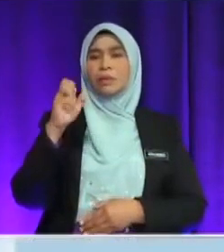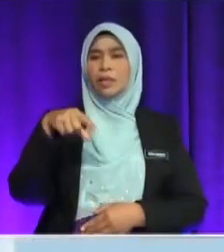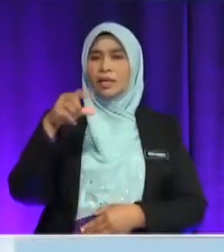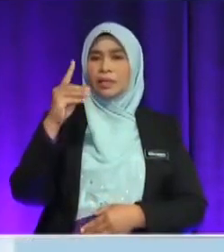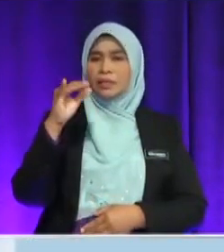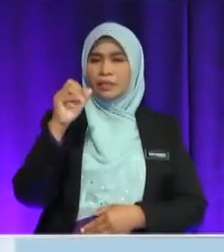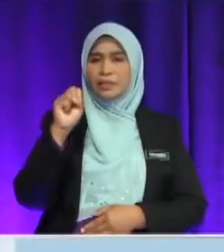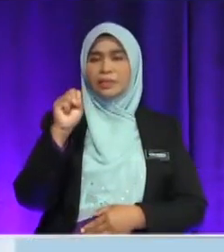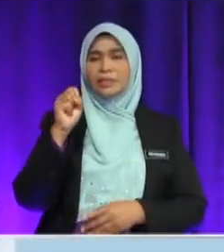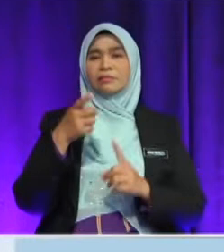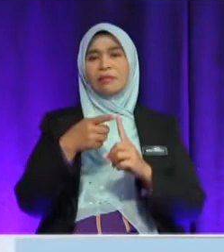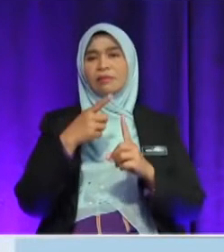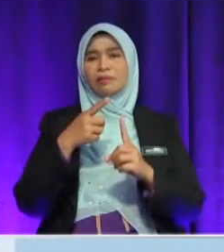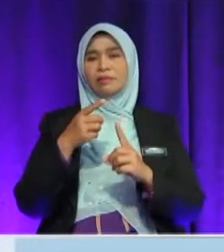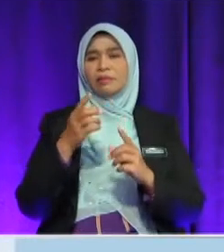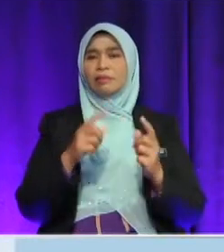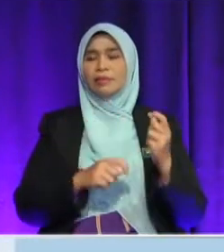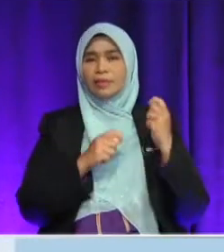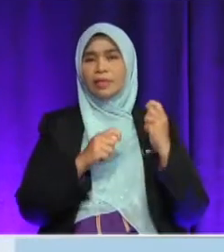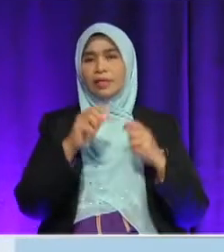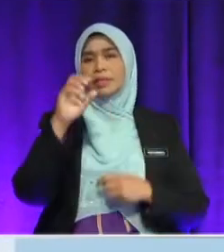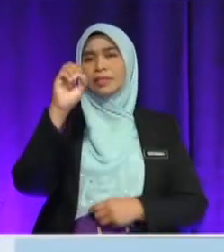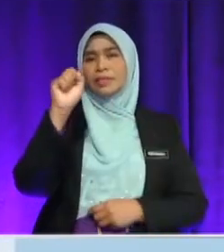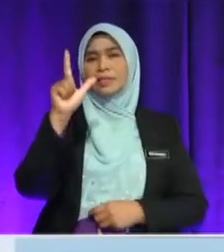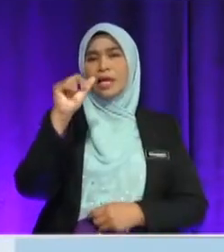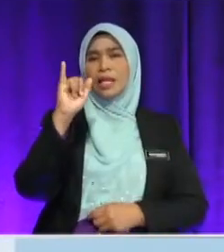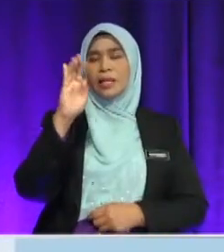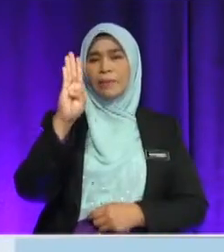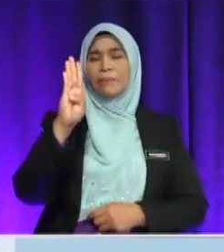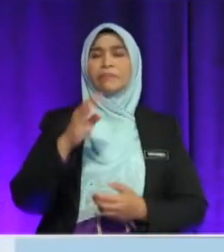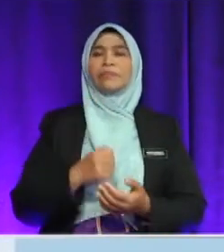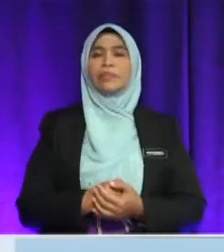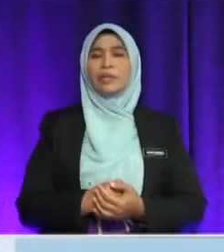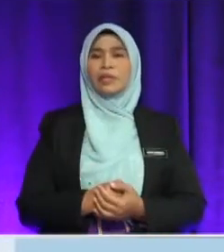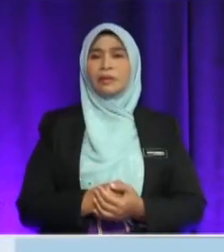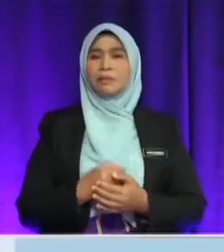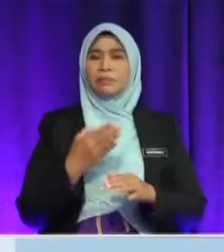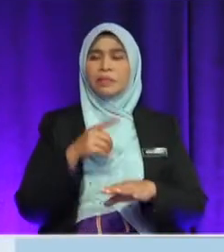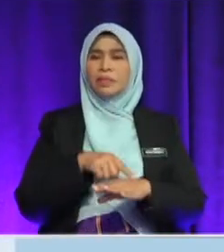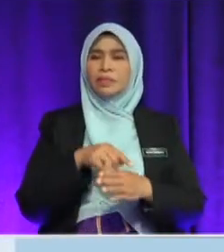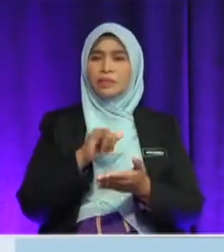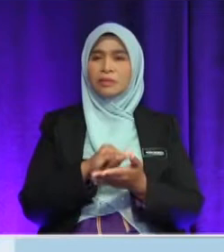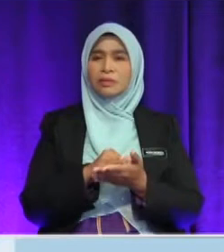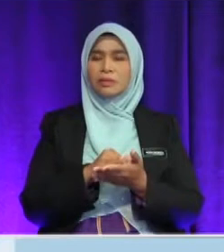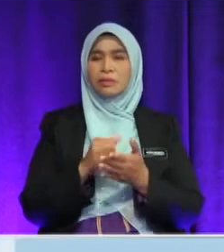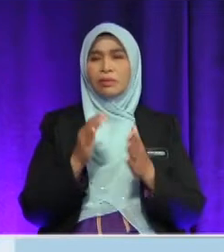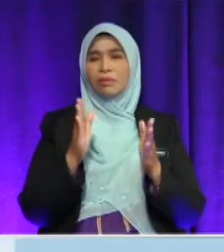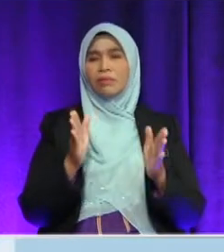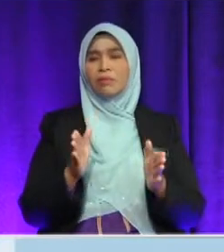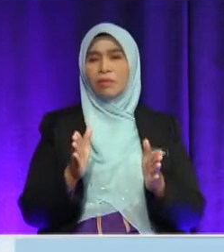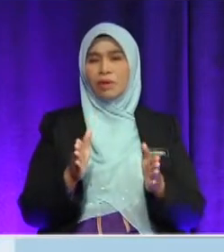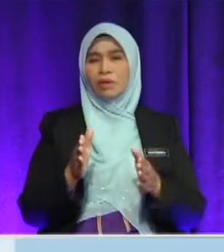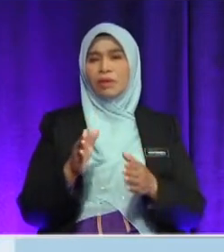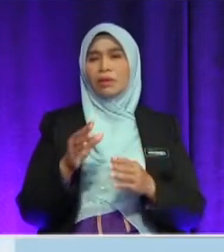tentera salib setelah 88 tahun yo dia batu makan Disney this di kuasai oleh a